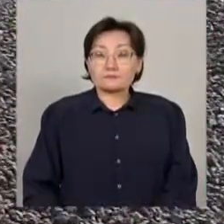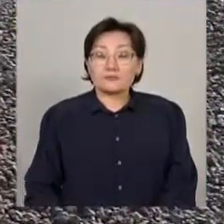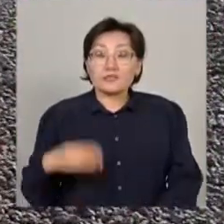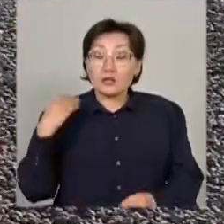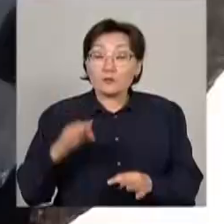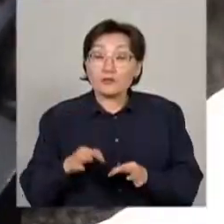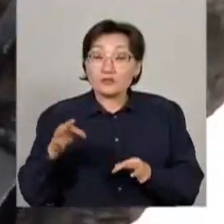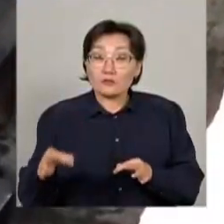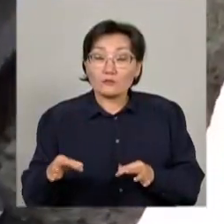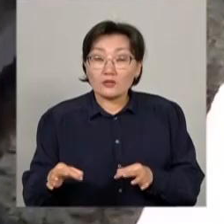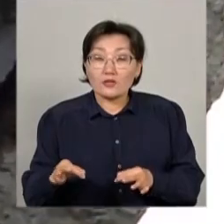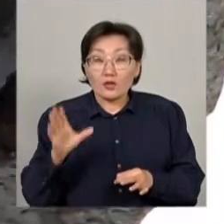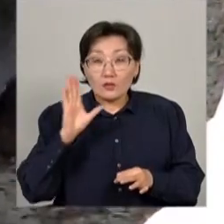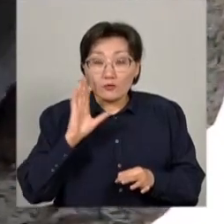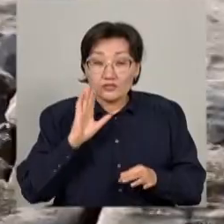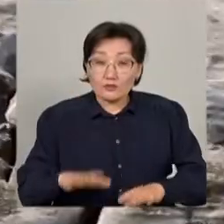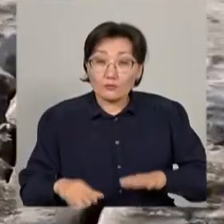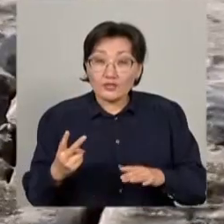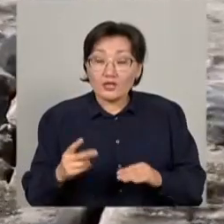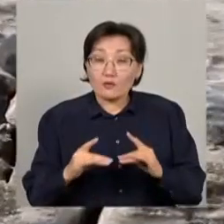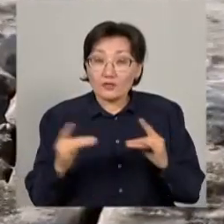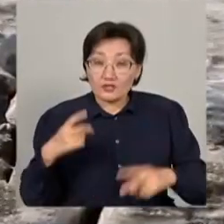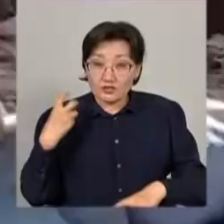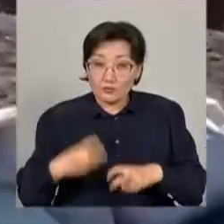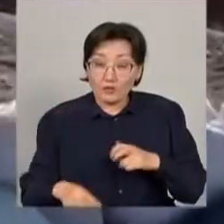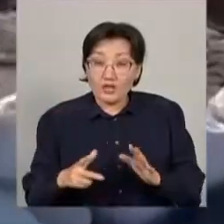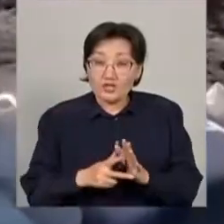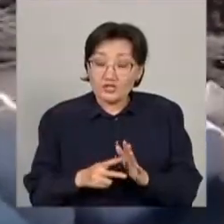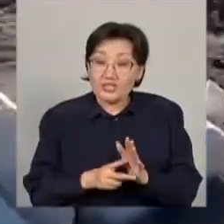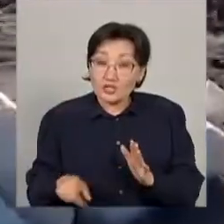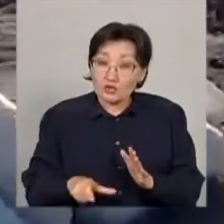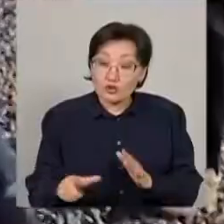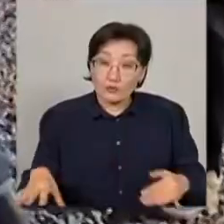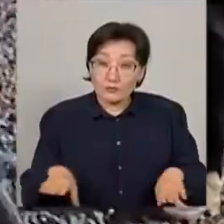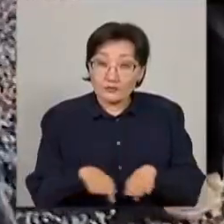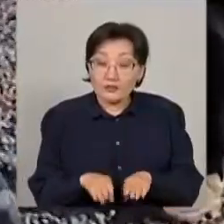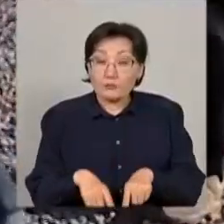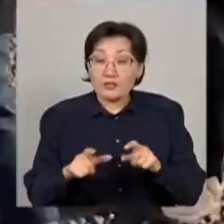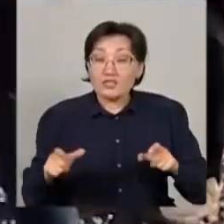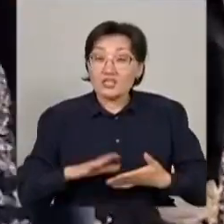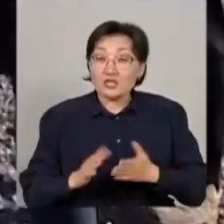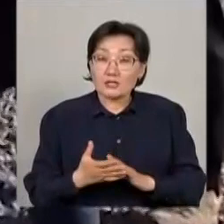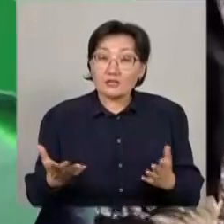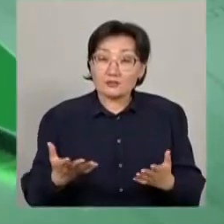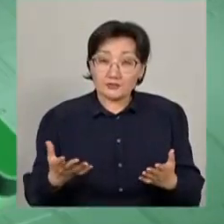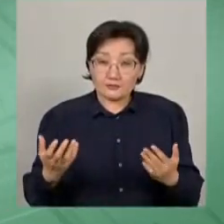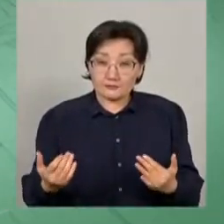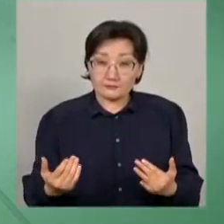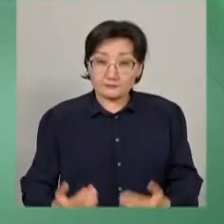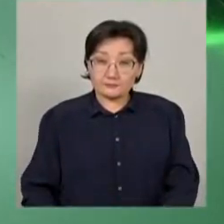Ақтөбе облысында қырдан аққан қызыл су екі көпірді бұзып, жеті жолды шайып кетті. Ондағы тұрғындардың жайы қалай?